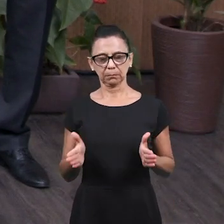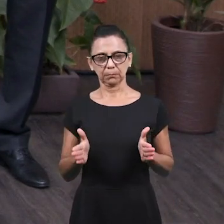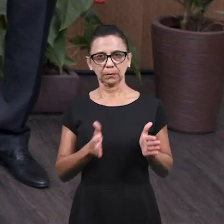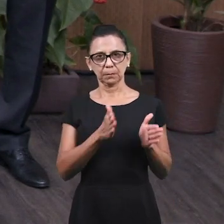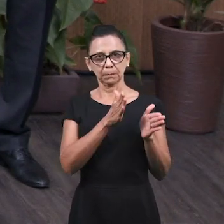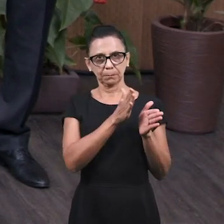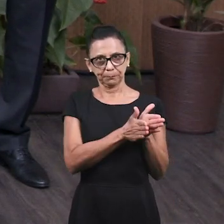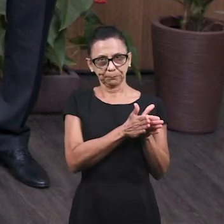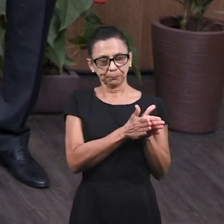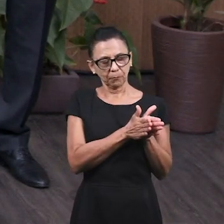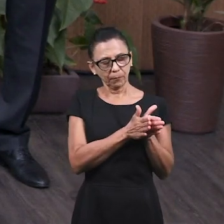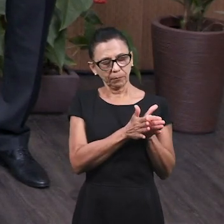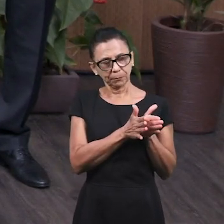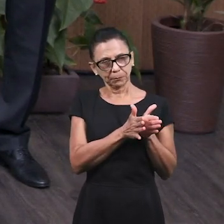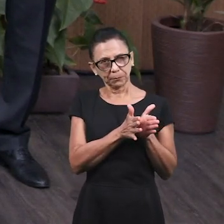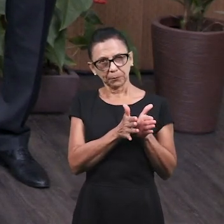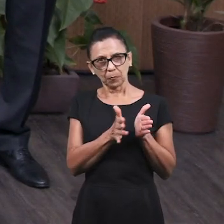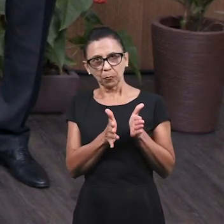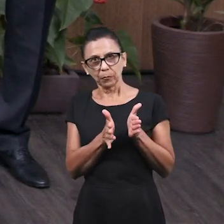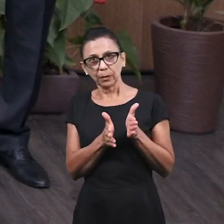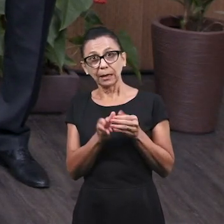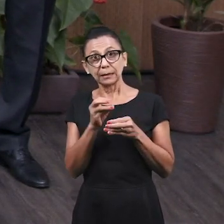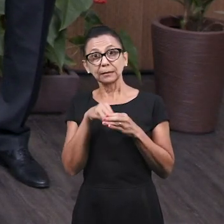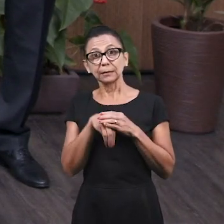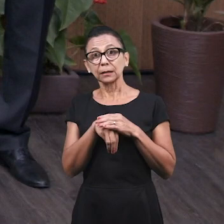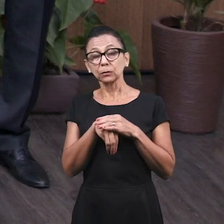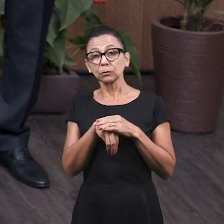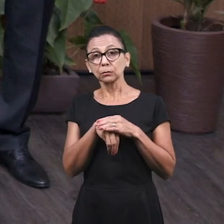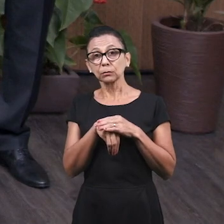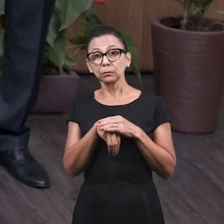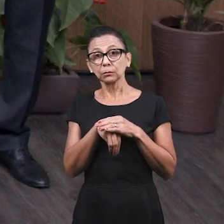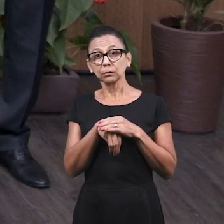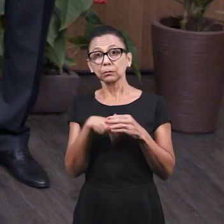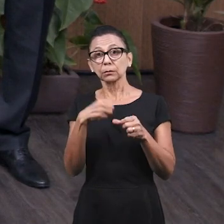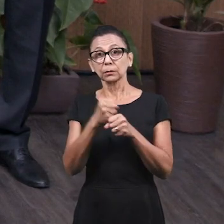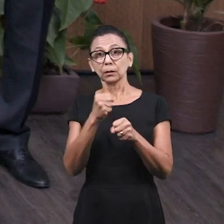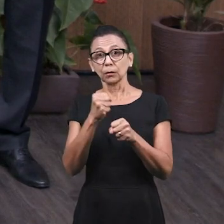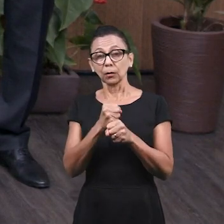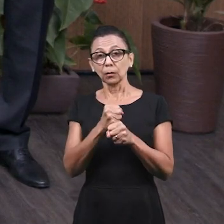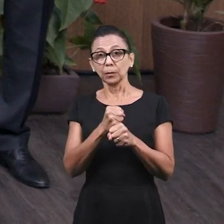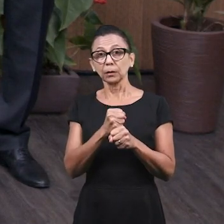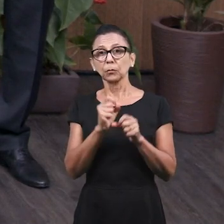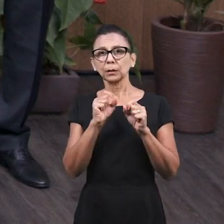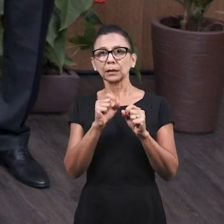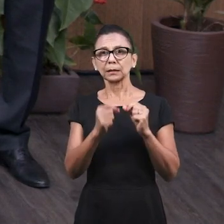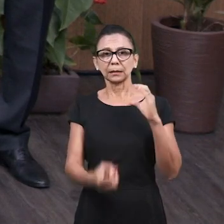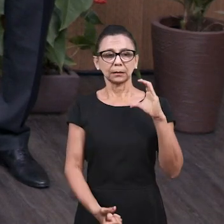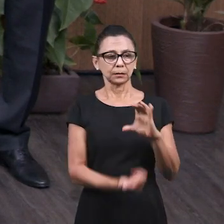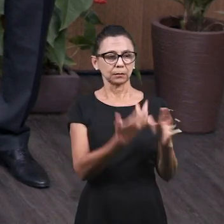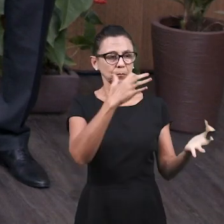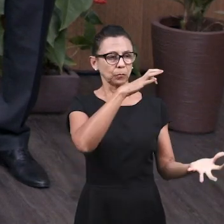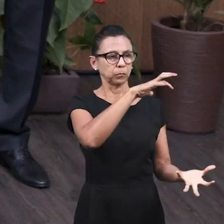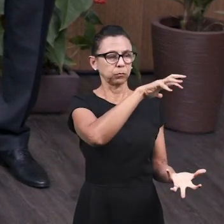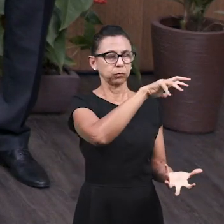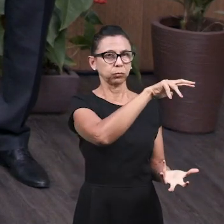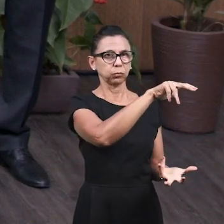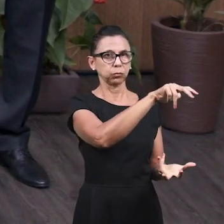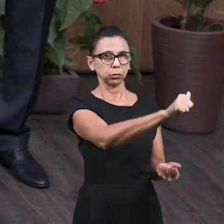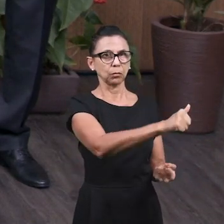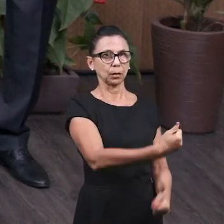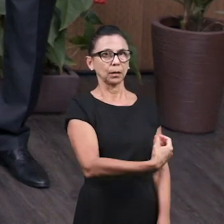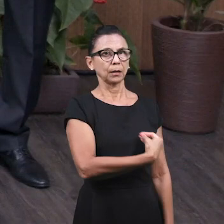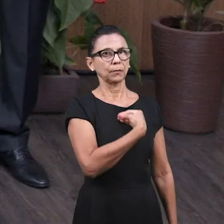обозначается словом «жизнь». И эта жизнь, она заключена в работе творения, то есть в